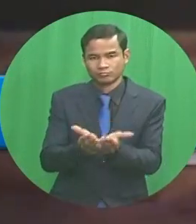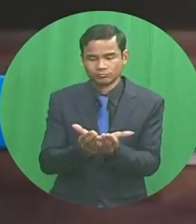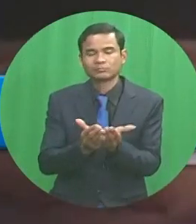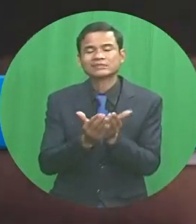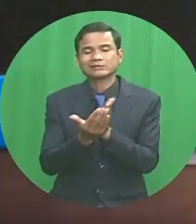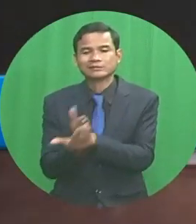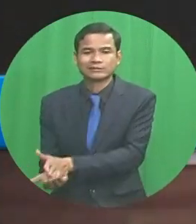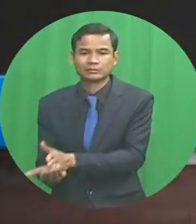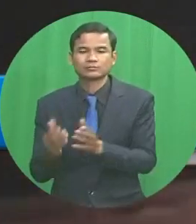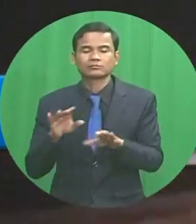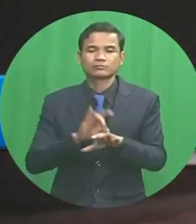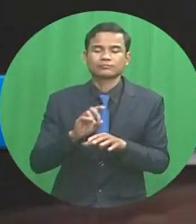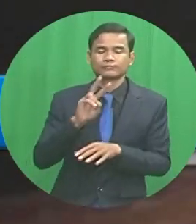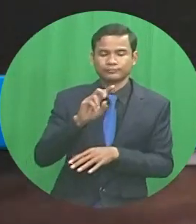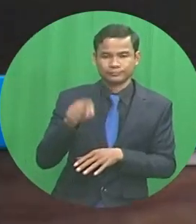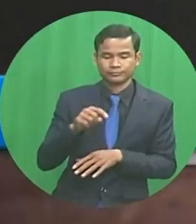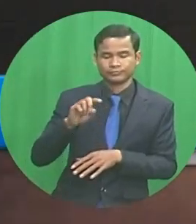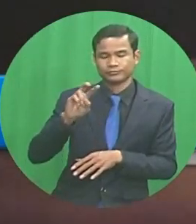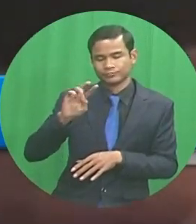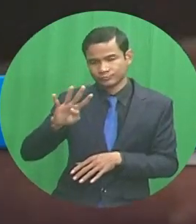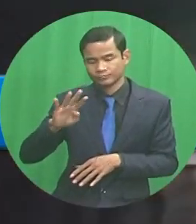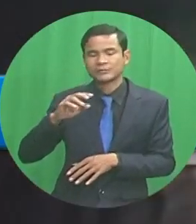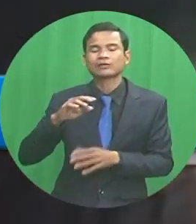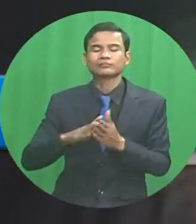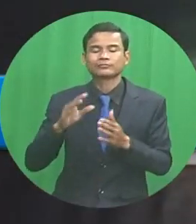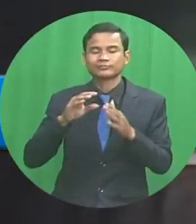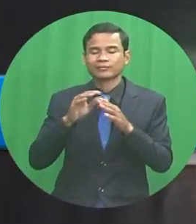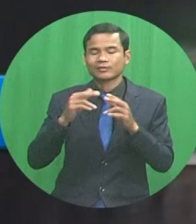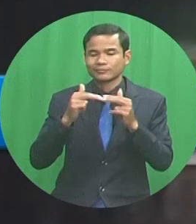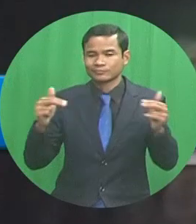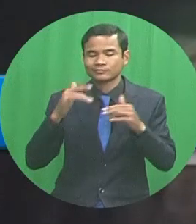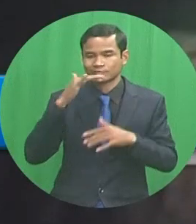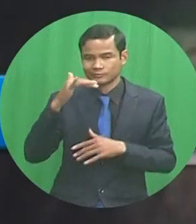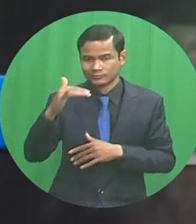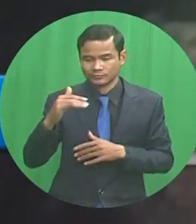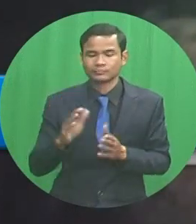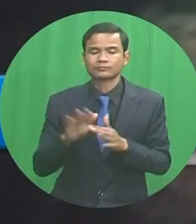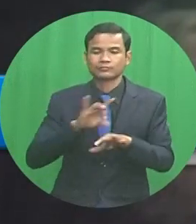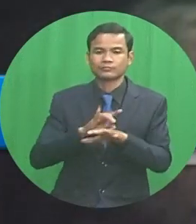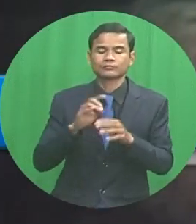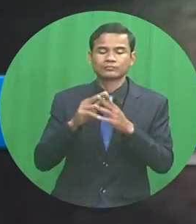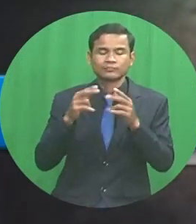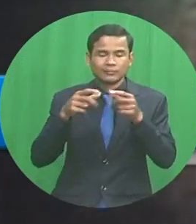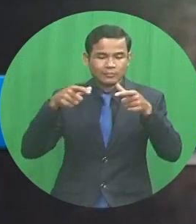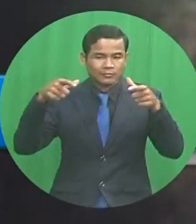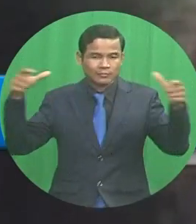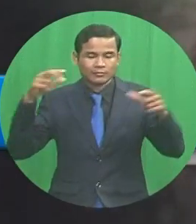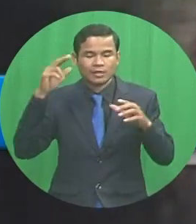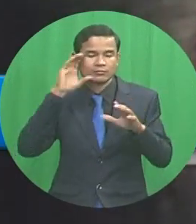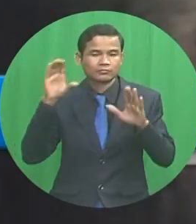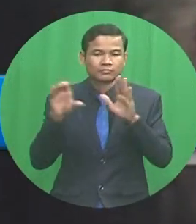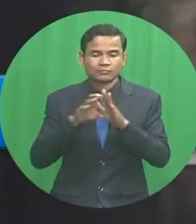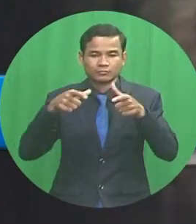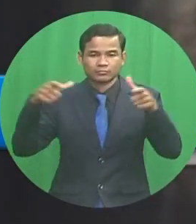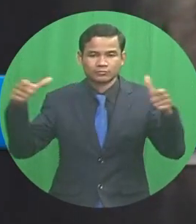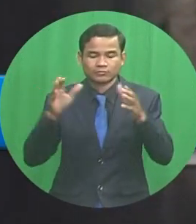ម្ងាយប្រហែលជា2កដកសញ្ញា4ម៉ាយពីផ្ទៃសមុទ្រការកំណត់ផ្នែកបច្ចេកទេសក៏ដូចជាការពង្រីករូបភាពដ៏ធំក្នុងតំបន់ស្វែង